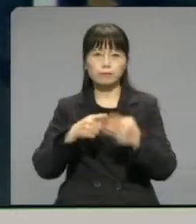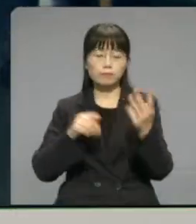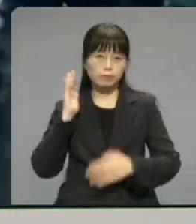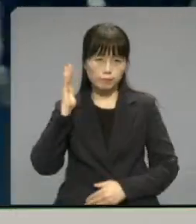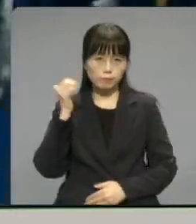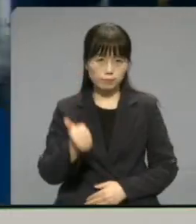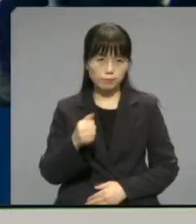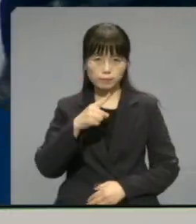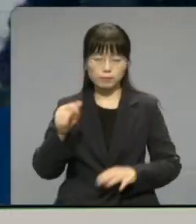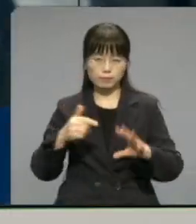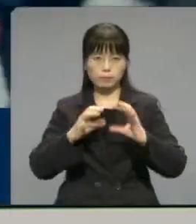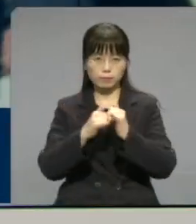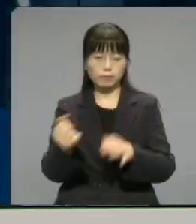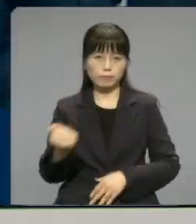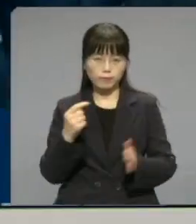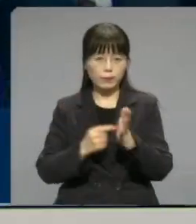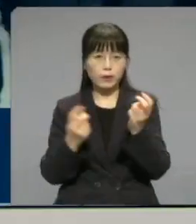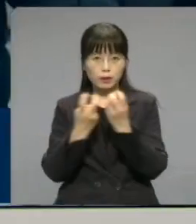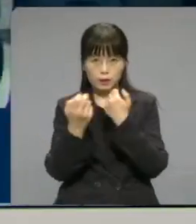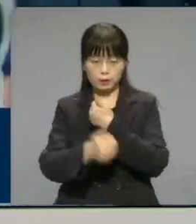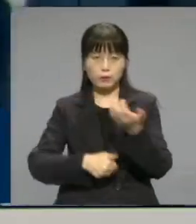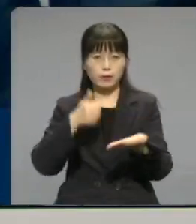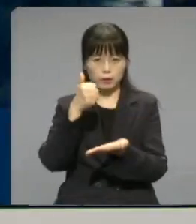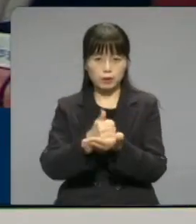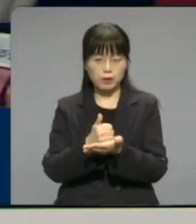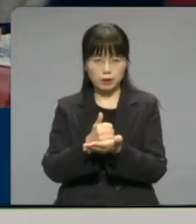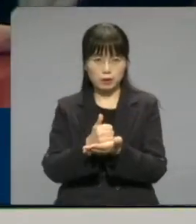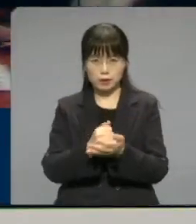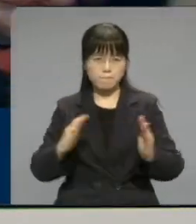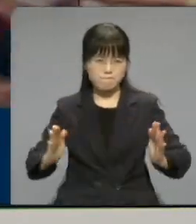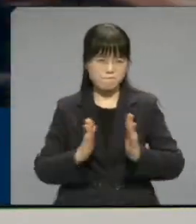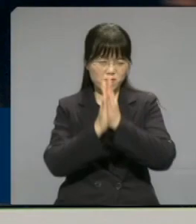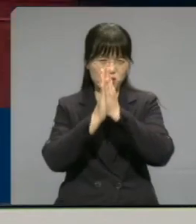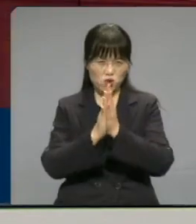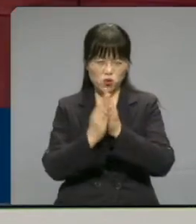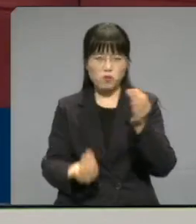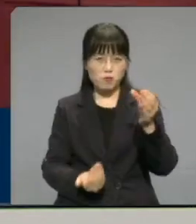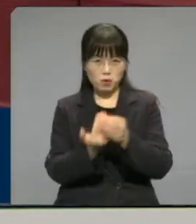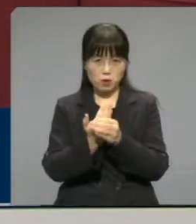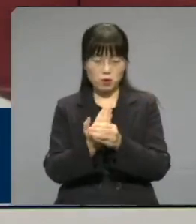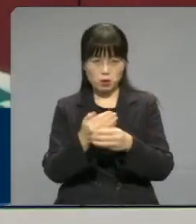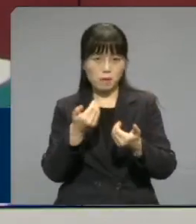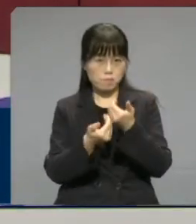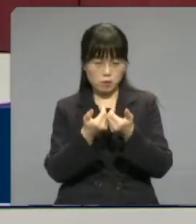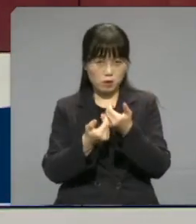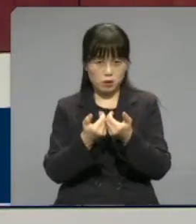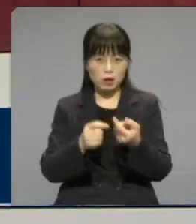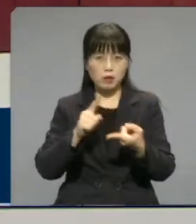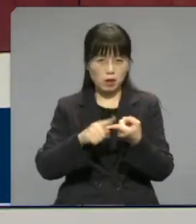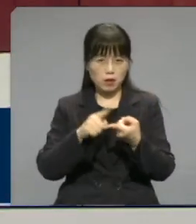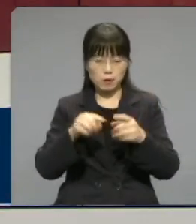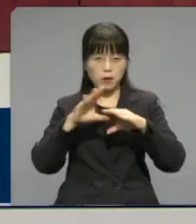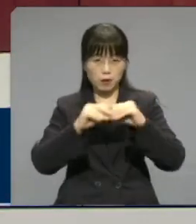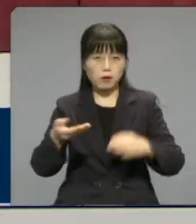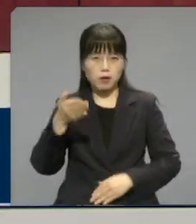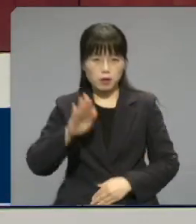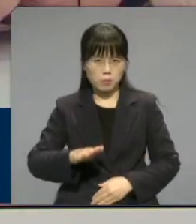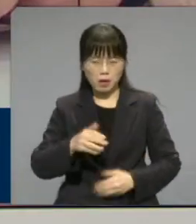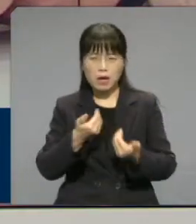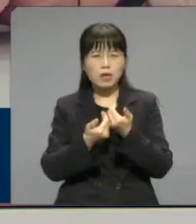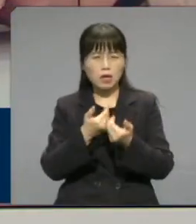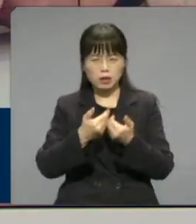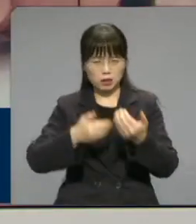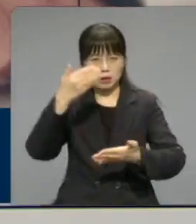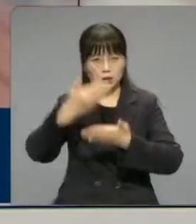윤석열 대통령과 한동훈 국민의힘 비상대책위원장의 정면 충돌로 불거진 여권의 내분이 일단 봉합됐지만 갈등의